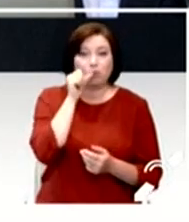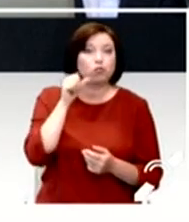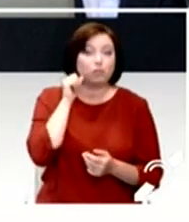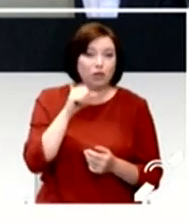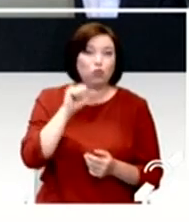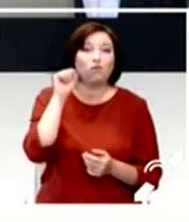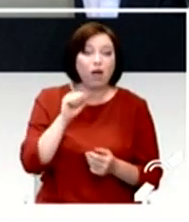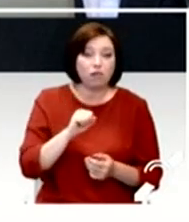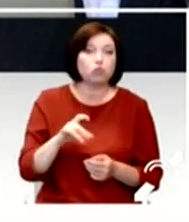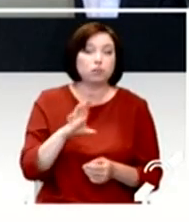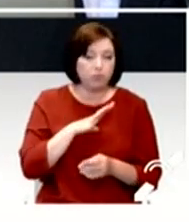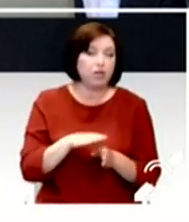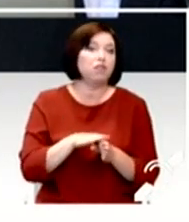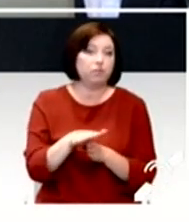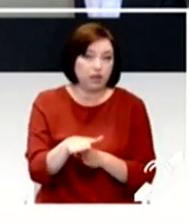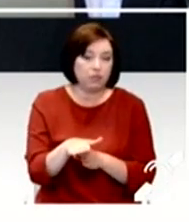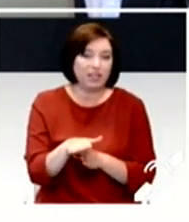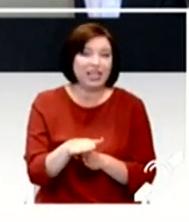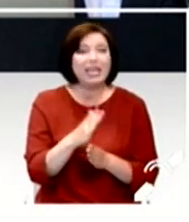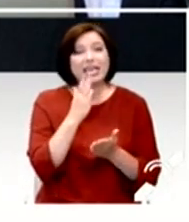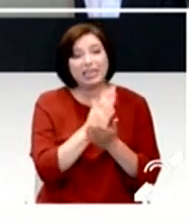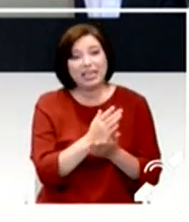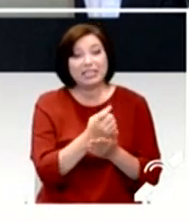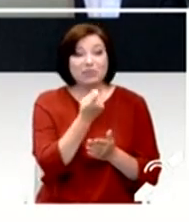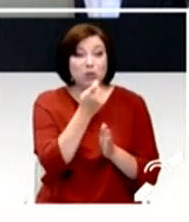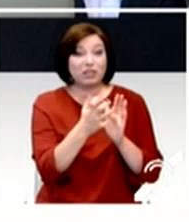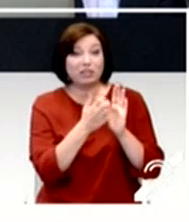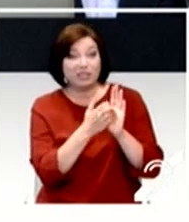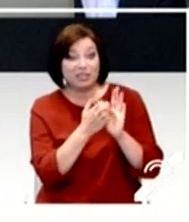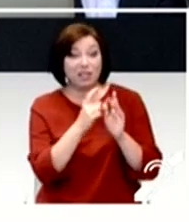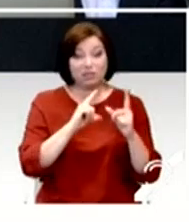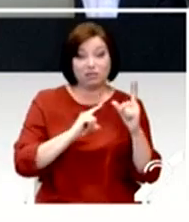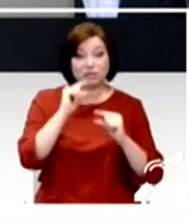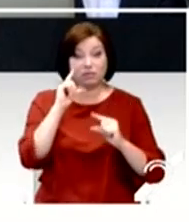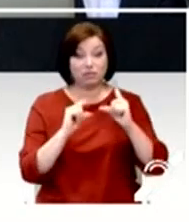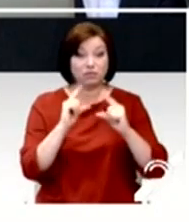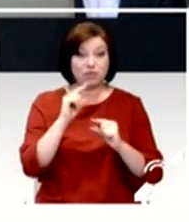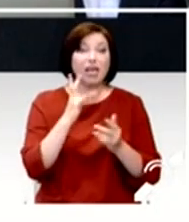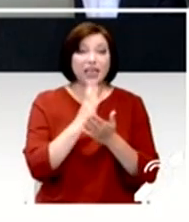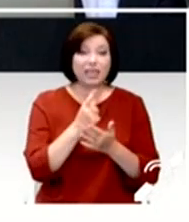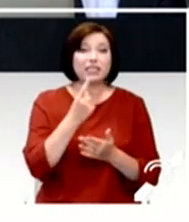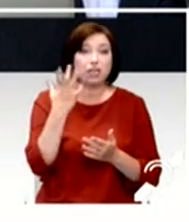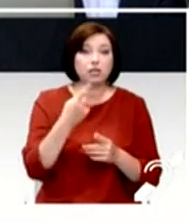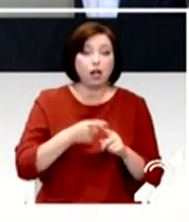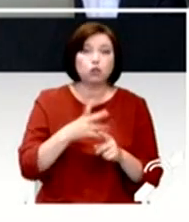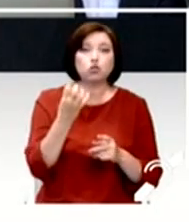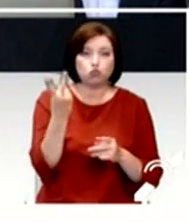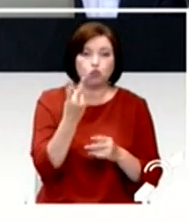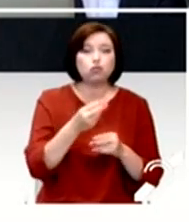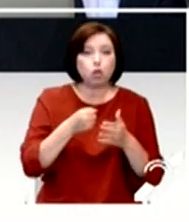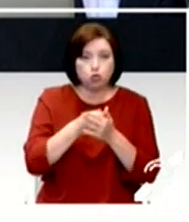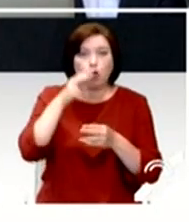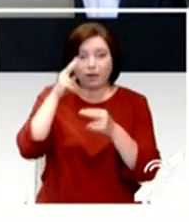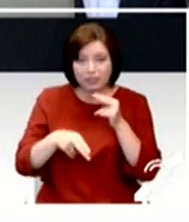trecut au fost realizate. Unele dintre ele cu unele deficiențe, cu unele carențe, sunt câteva măsuri care urmează să fie